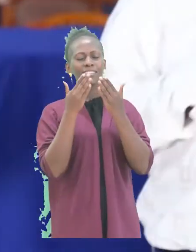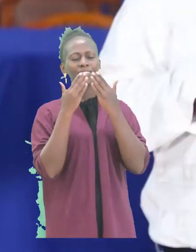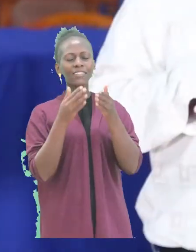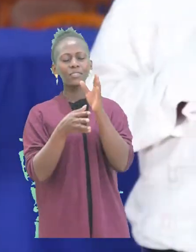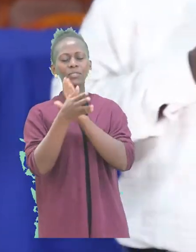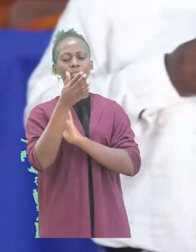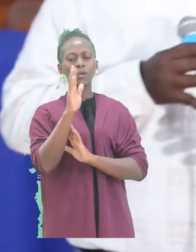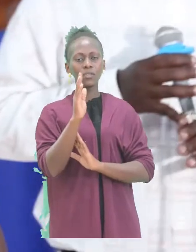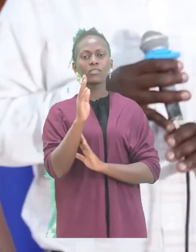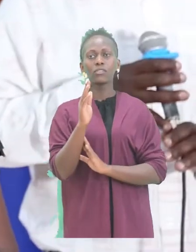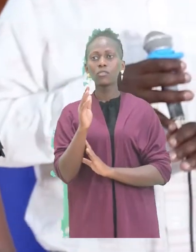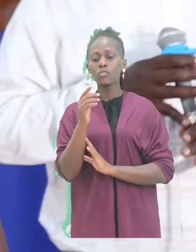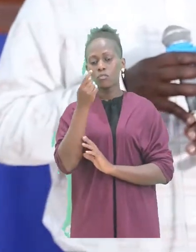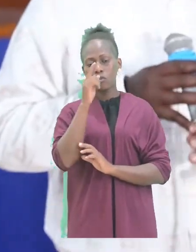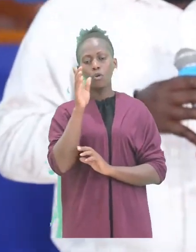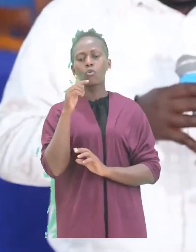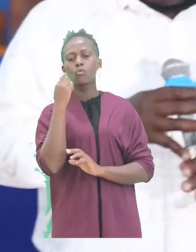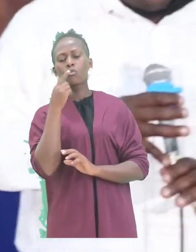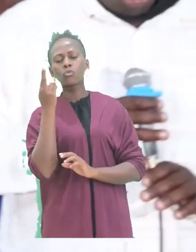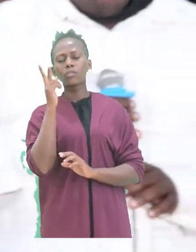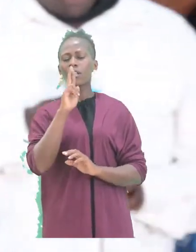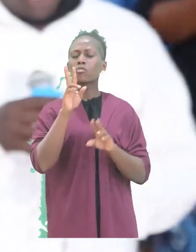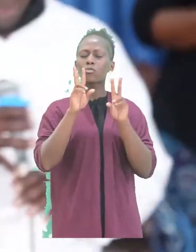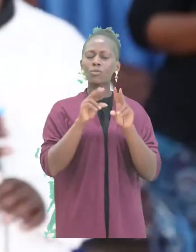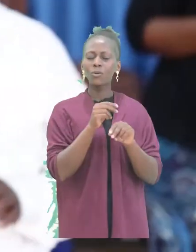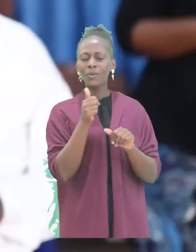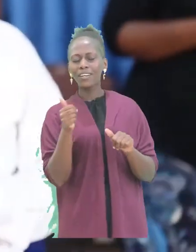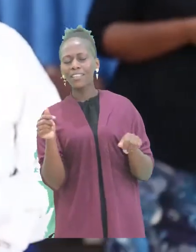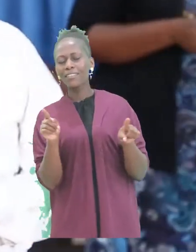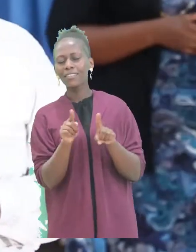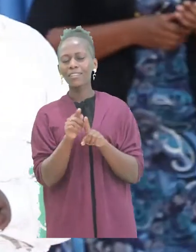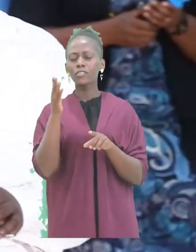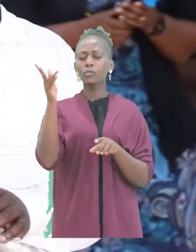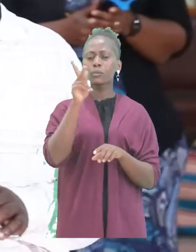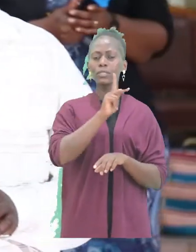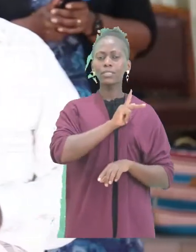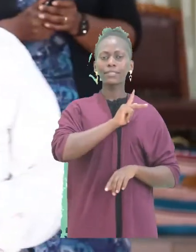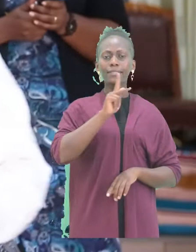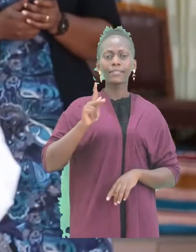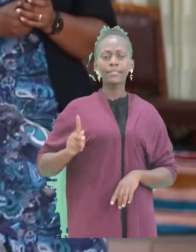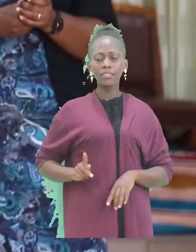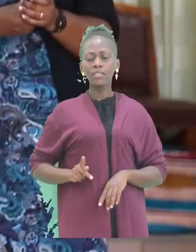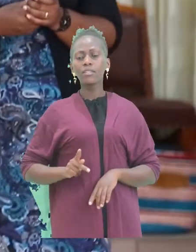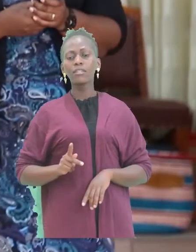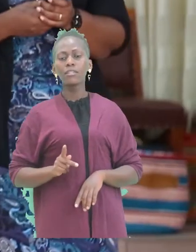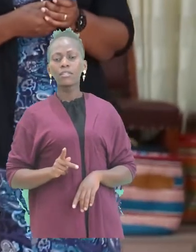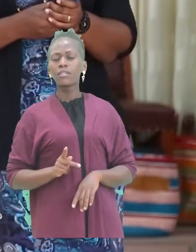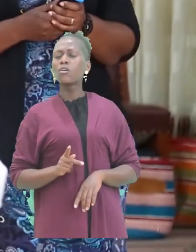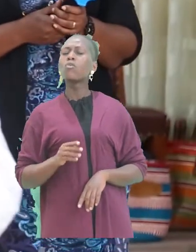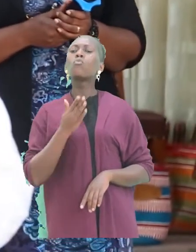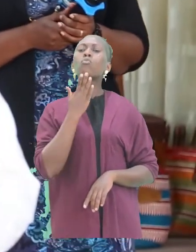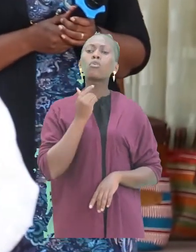kwa vile ulivyo mwema. Hakuna aliye kama wewe mfalme. Tunataka ujulikane ya kuwa